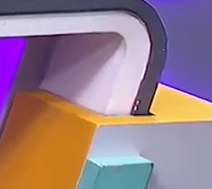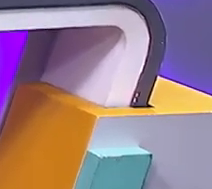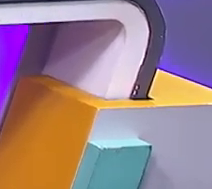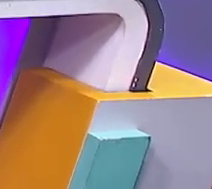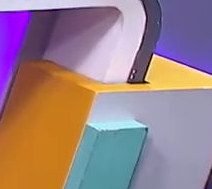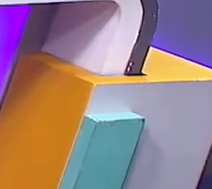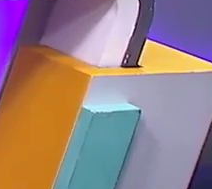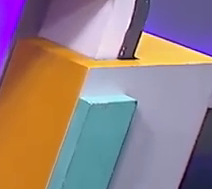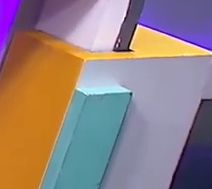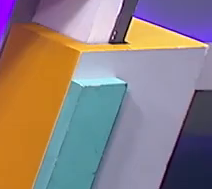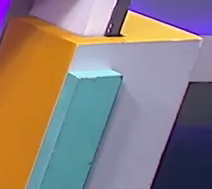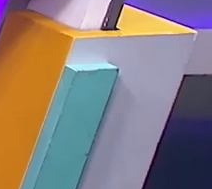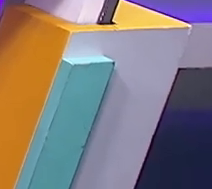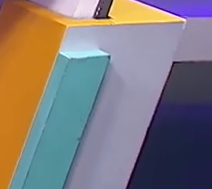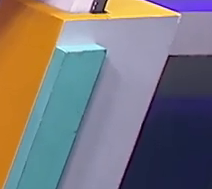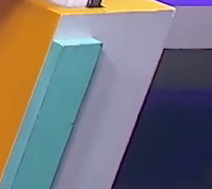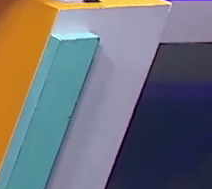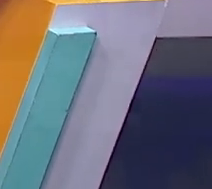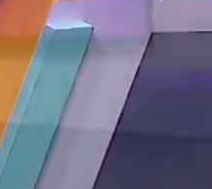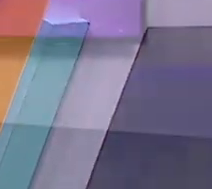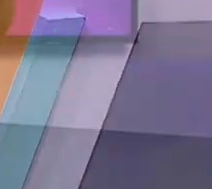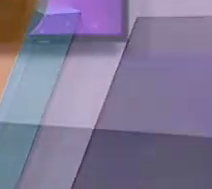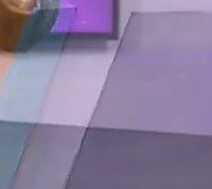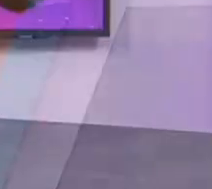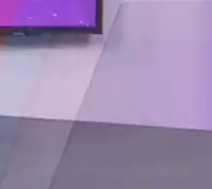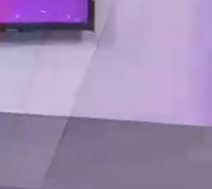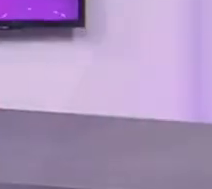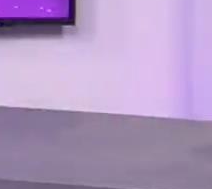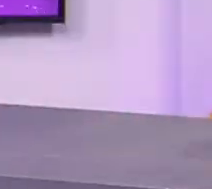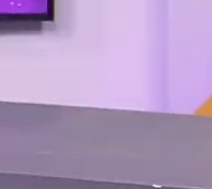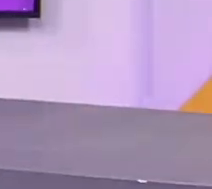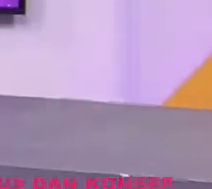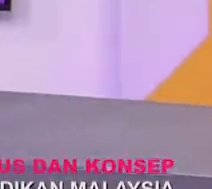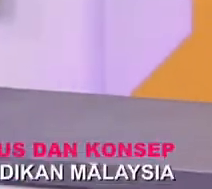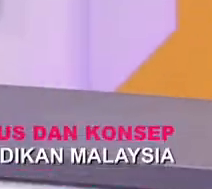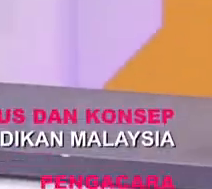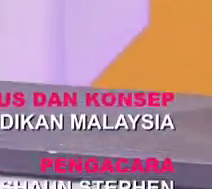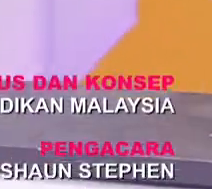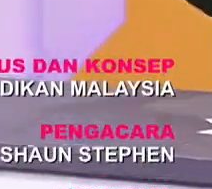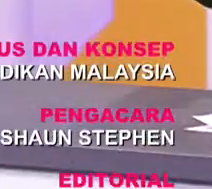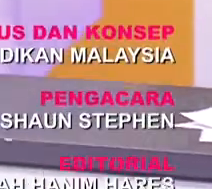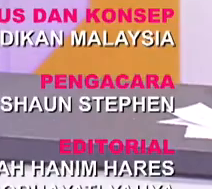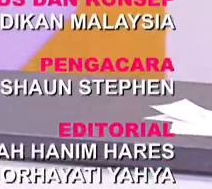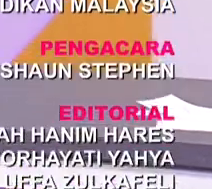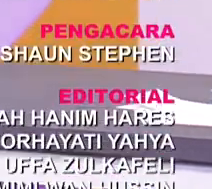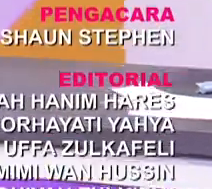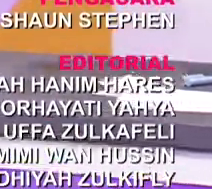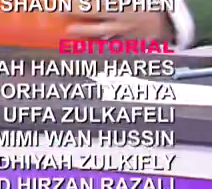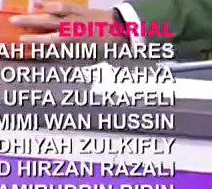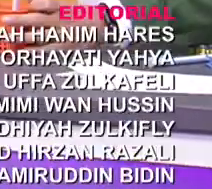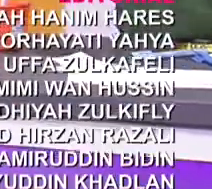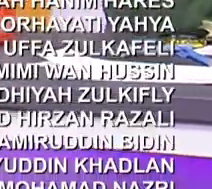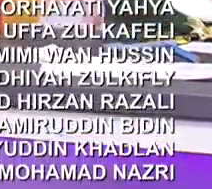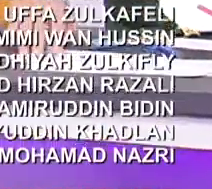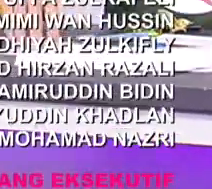keluarkan dari kumpulan kirakan masih tinggal itulah dia operasi tolak Berapa